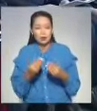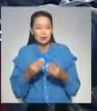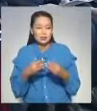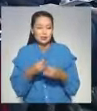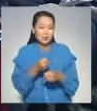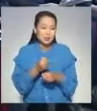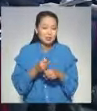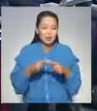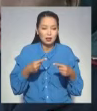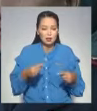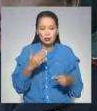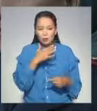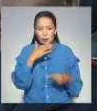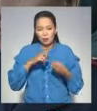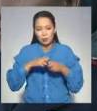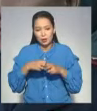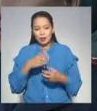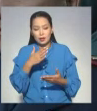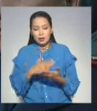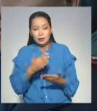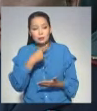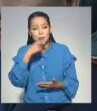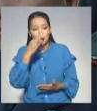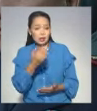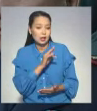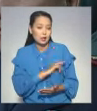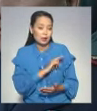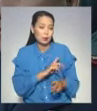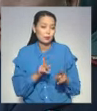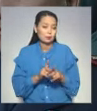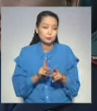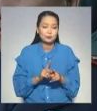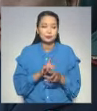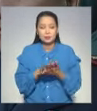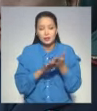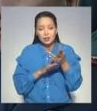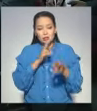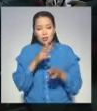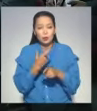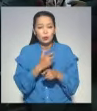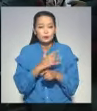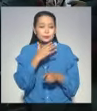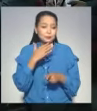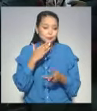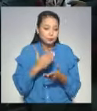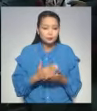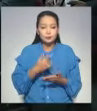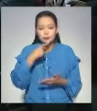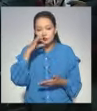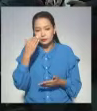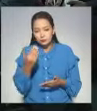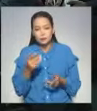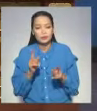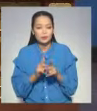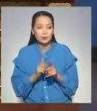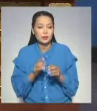әрі жүйелі әрекет күтеді. Қазір полиция қызметкерлеріне келіп түсетін осындай арыз шағым көп. Бұл құқық қорғау жүйесінің тиісті